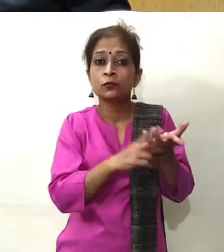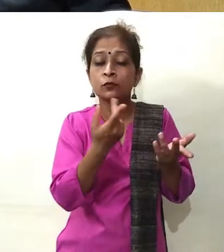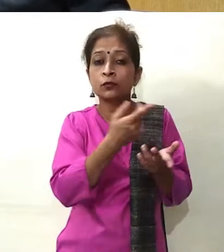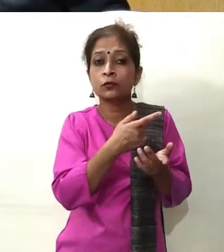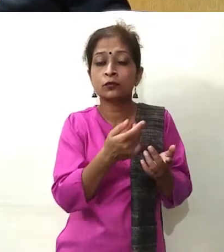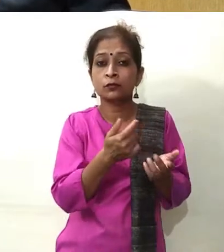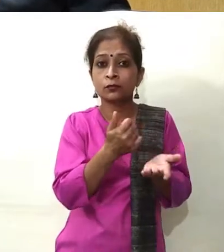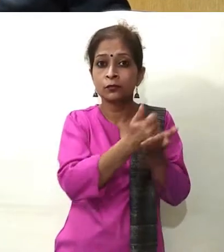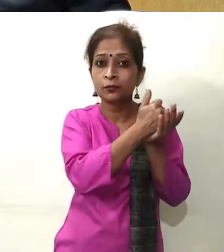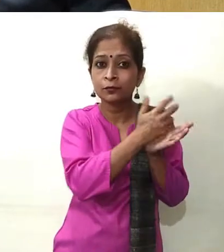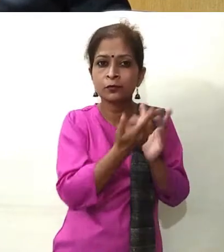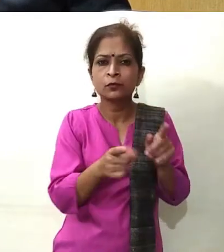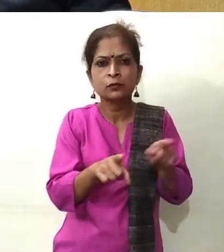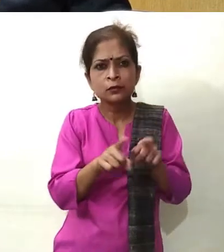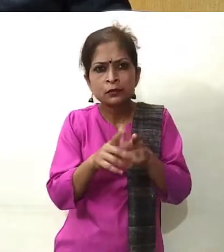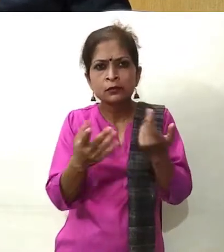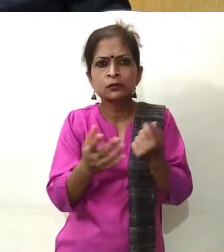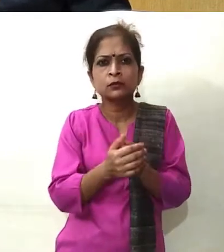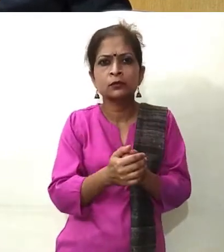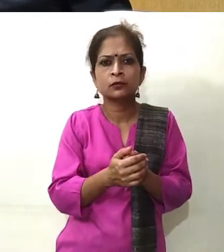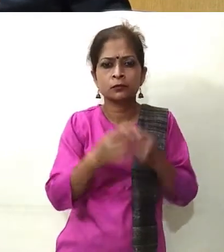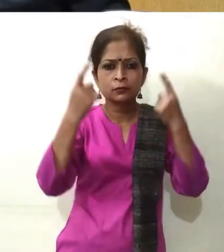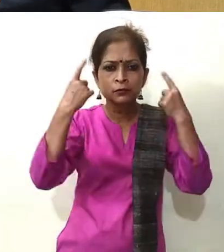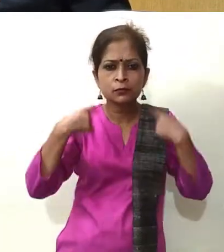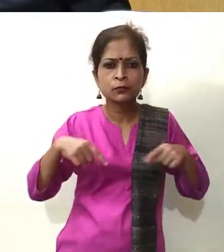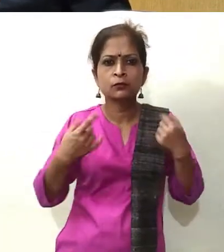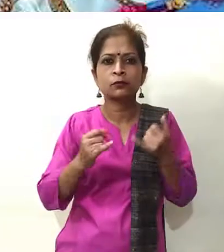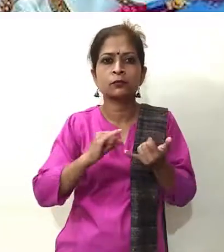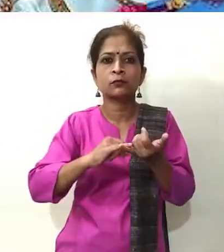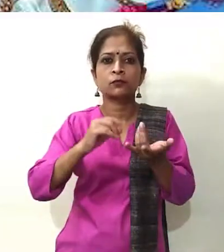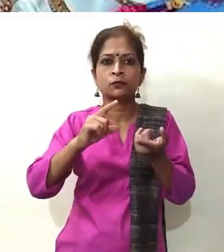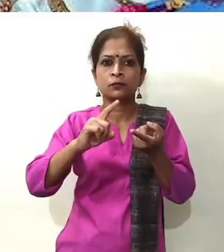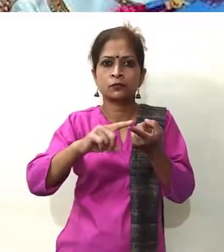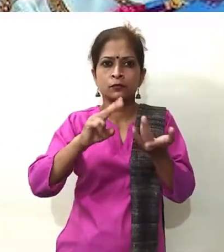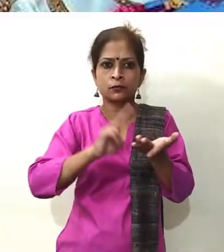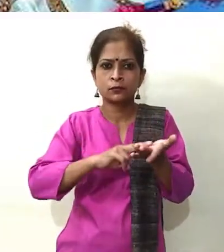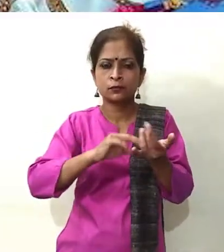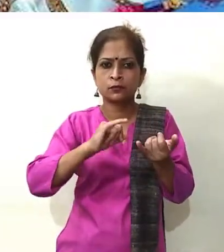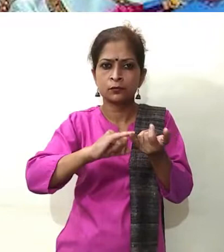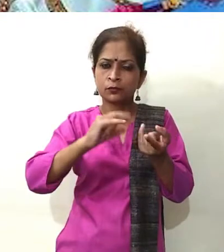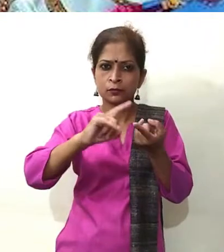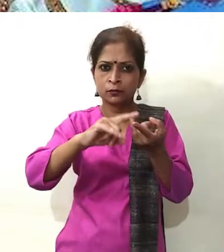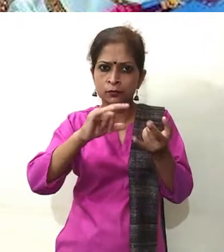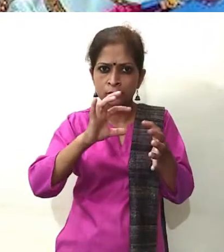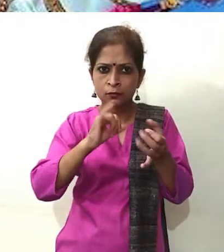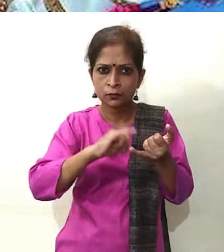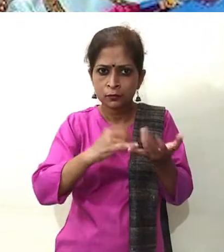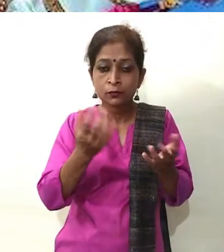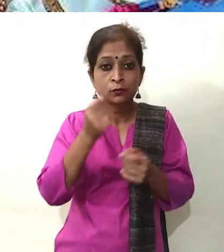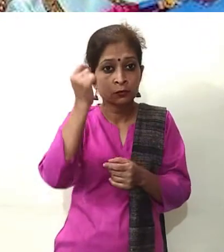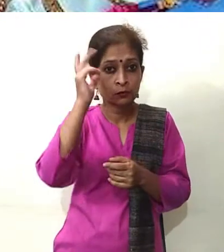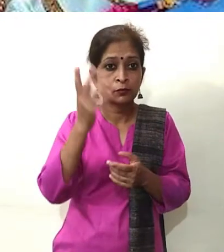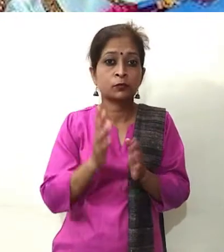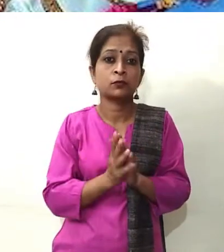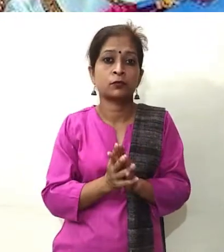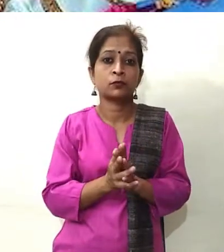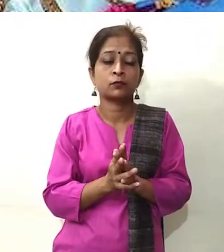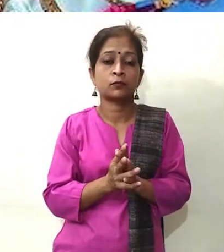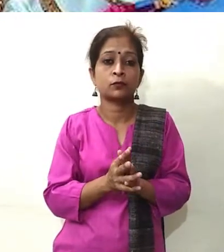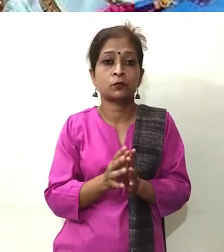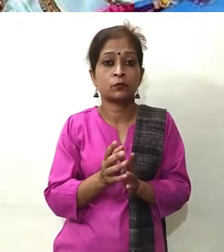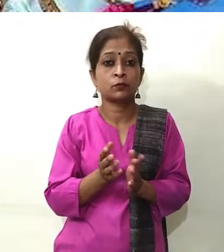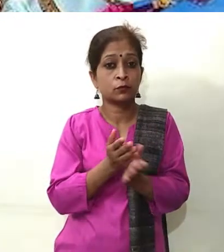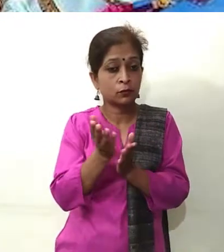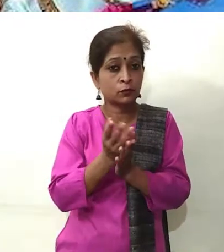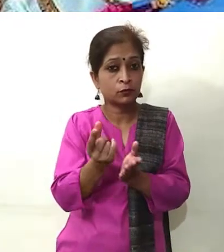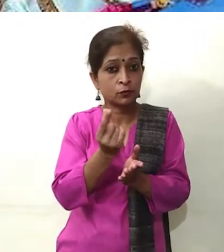इंद्रियों को समझने का। जी। अर्जुन के सारथी हुए पार्थ, है ना, जैसे पार्थ सारथी बोला जाता है उन्हें, है ना।